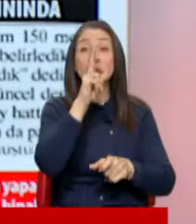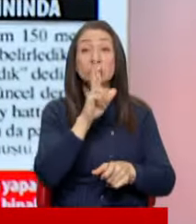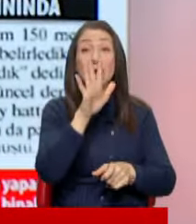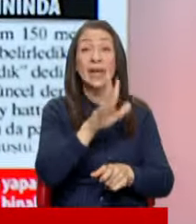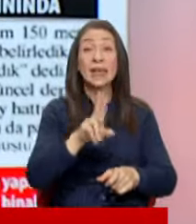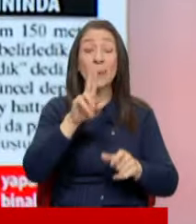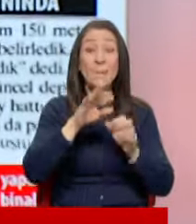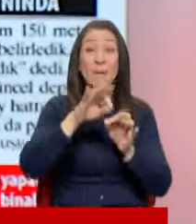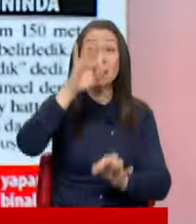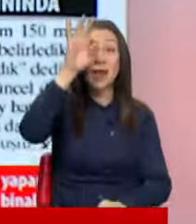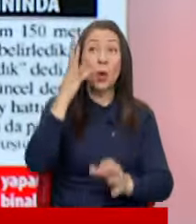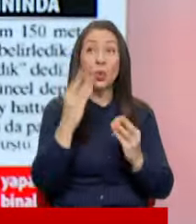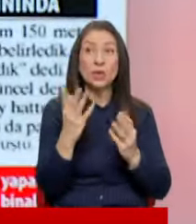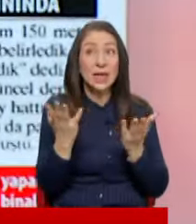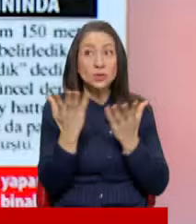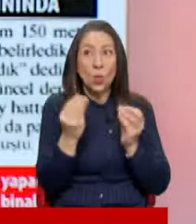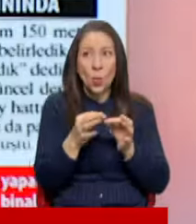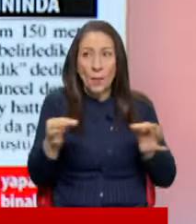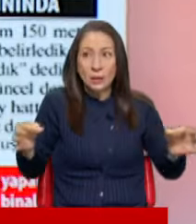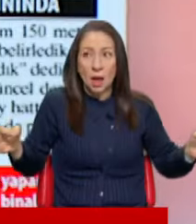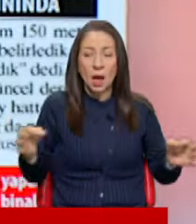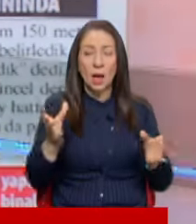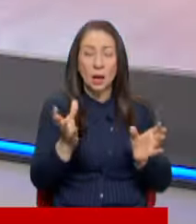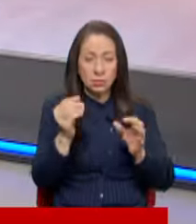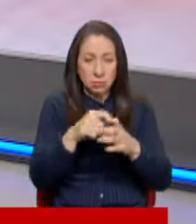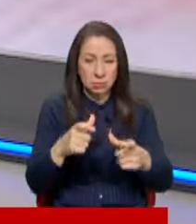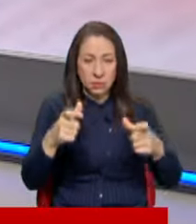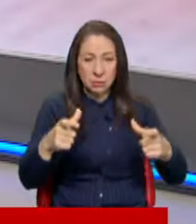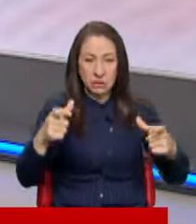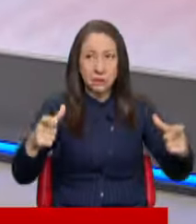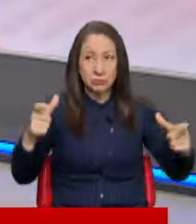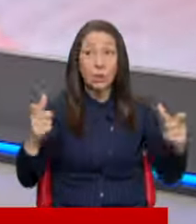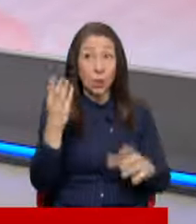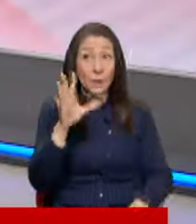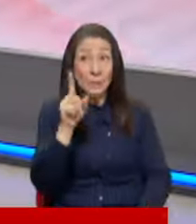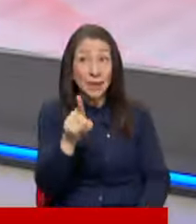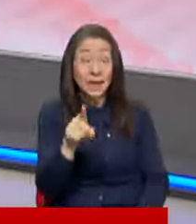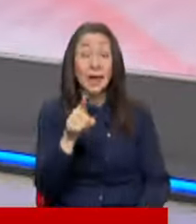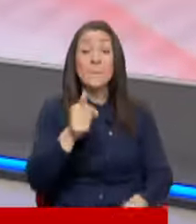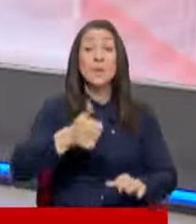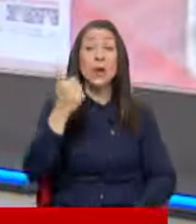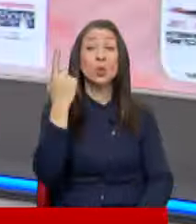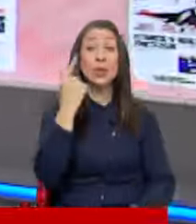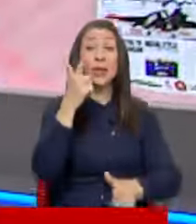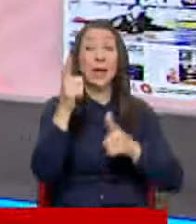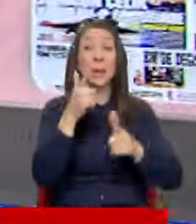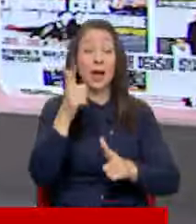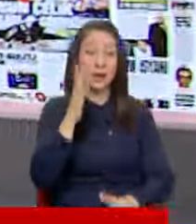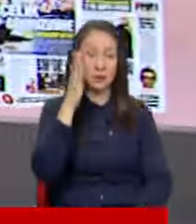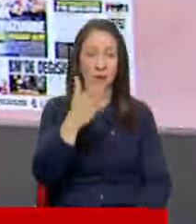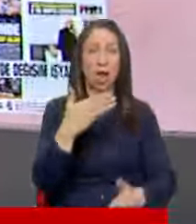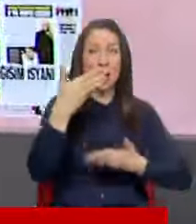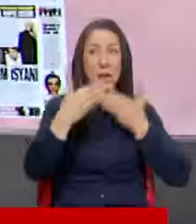257 metreye ulaştı Nasıl oldu bu kapasite artırımıyla olmuş olabilir mi bakanlar Dün kameraların karşısına